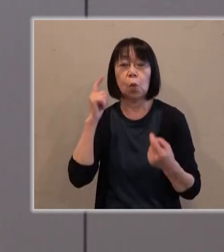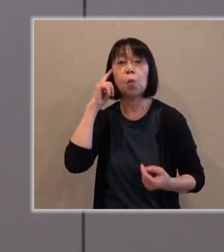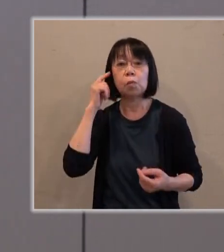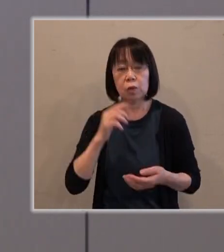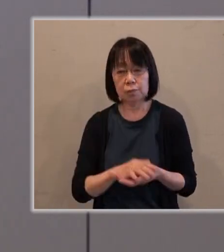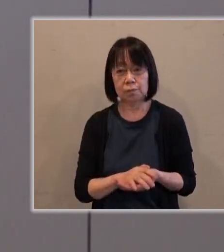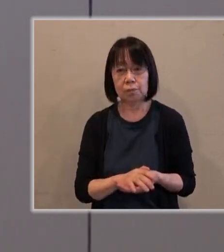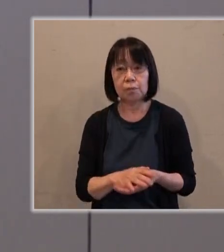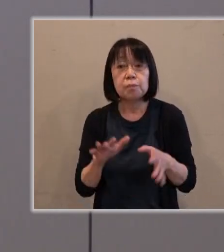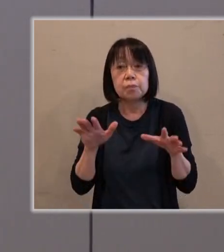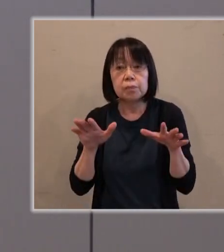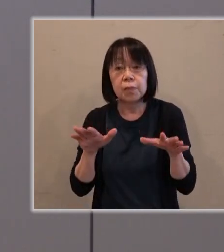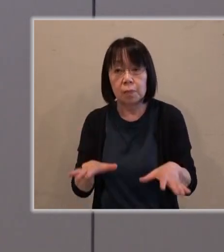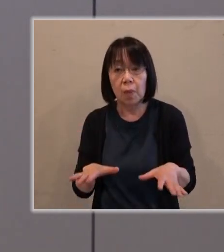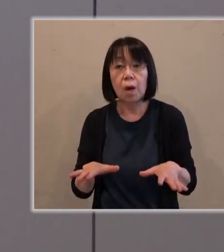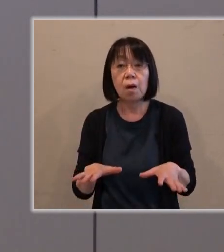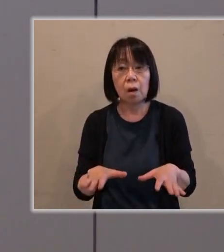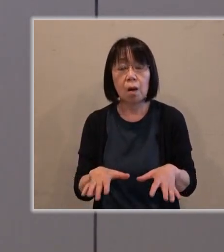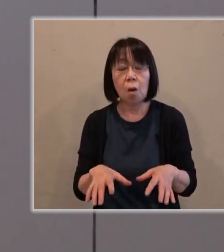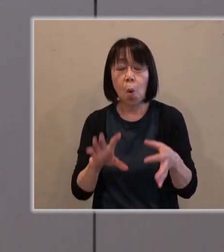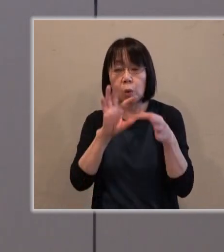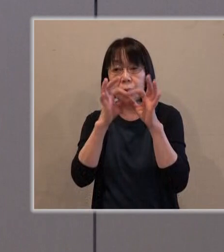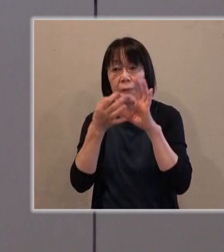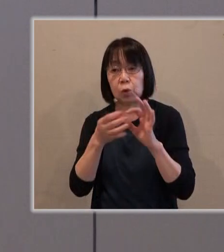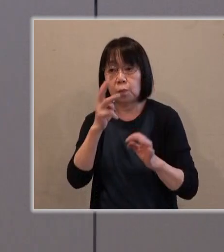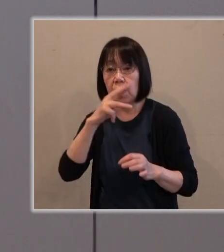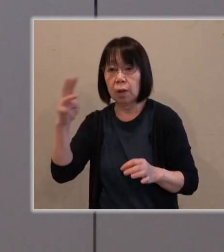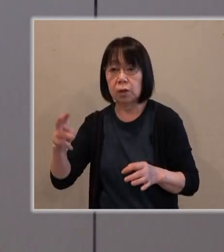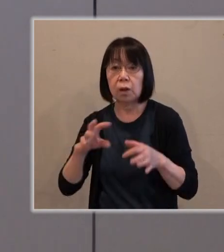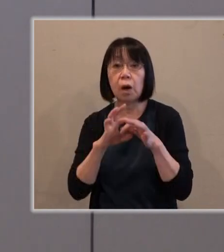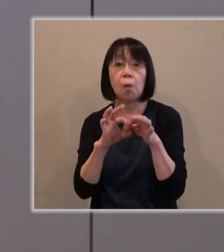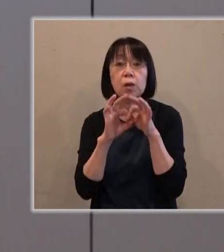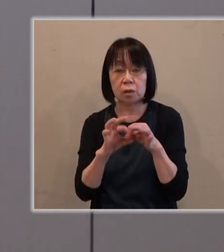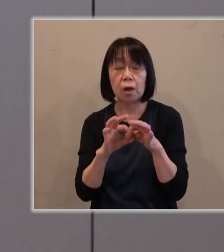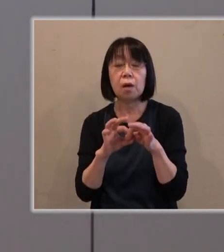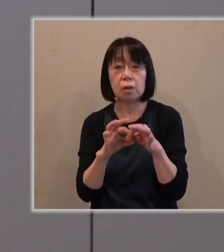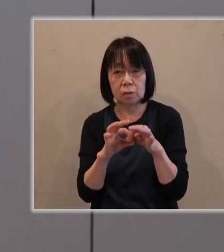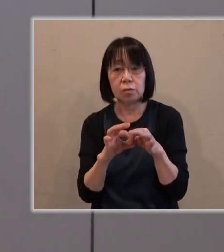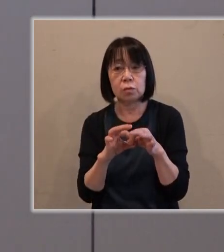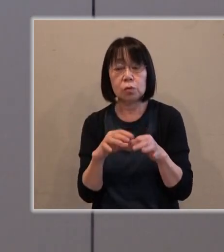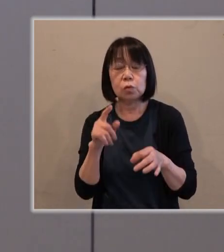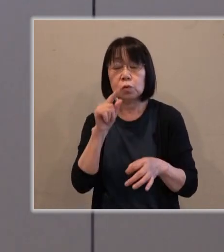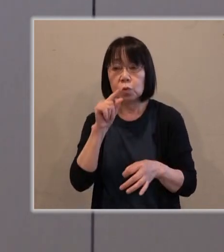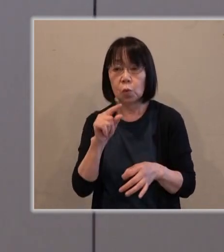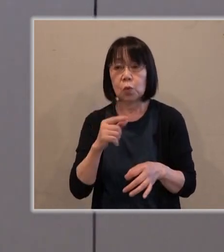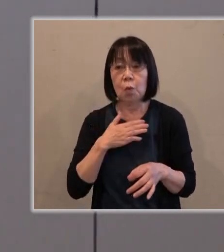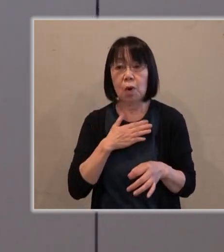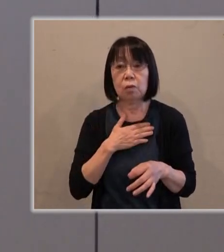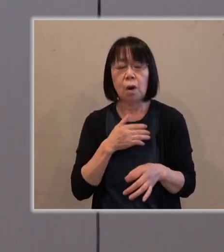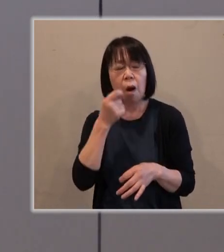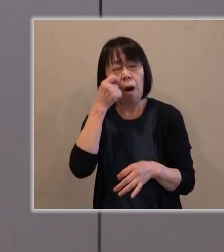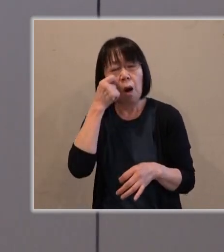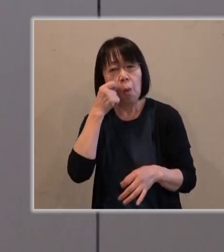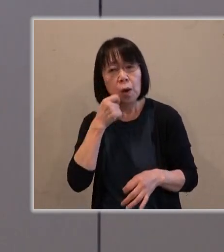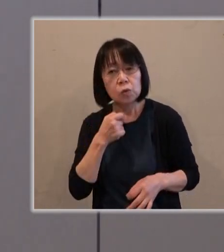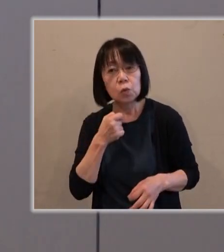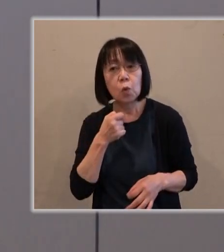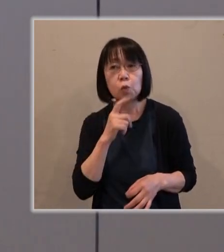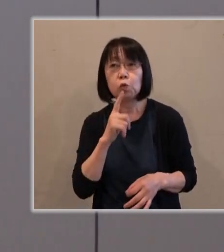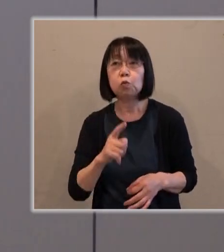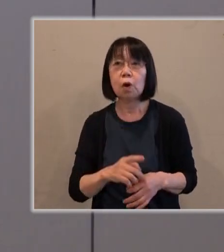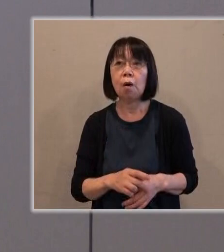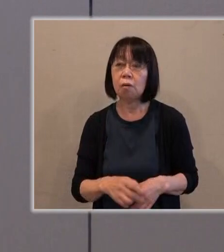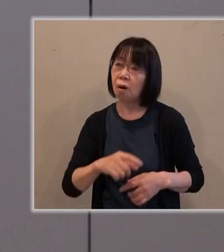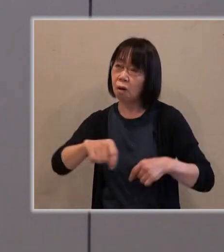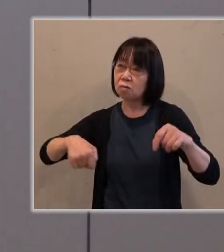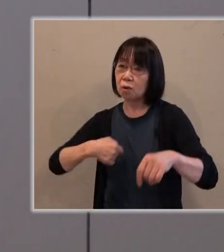このオリンピック・パラリンピックに関わって、その世界で少し生きるようになってからは、かわいそうというか私の方